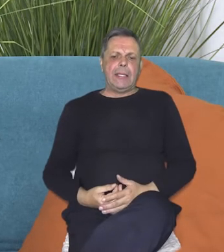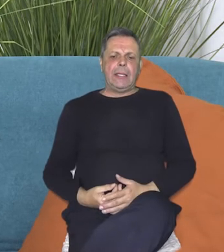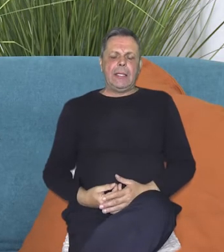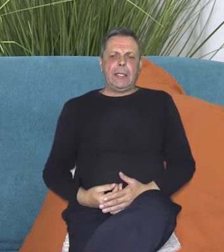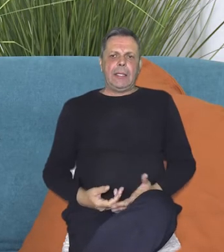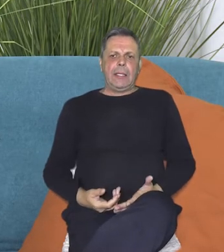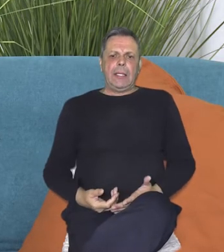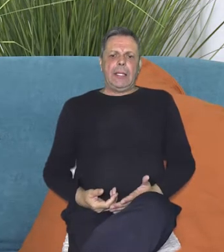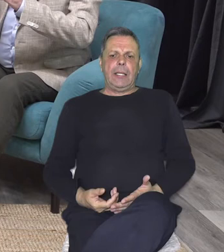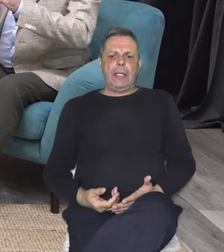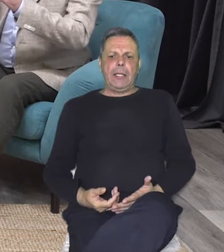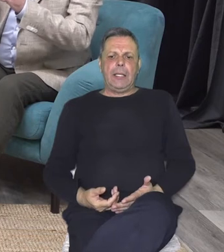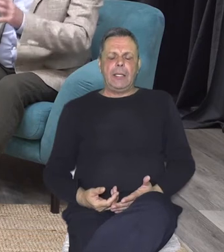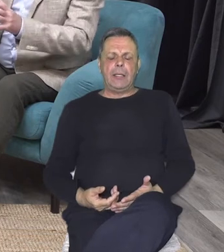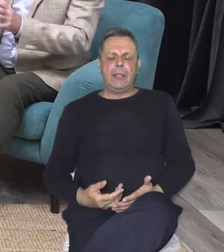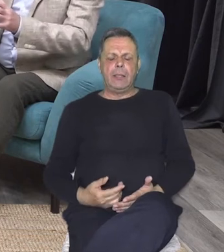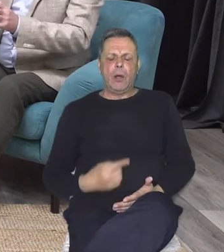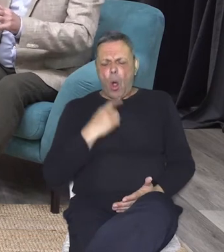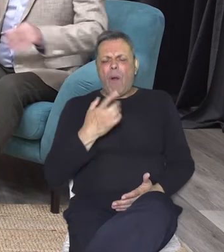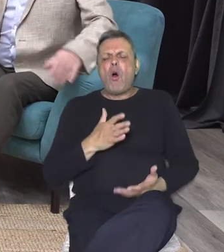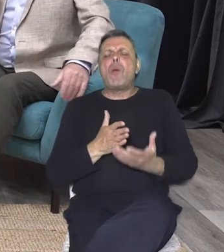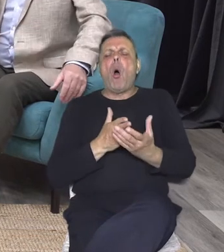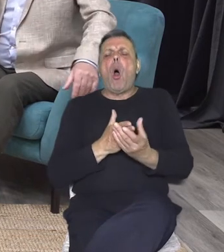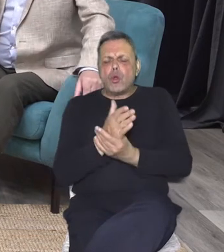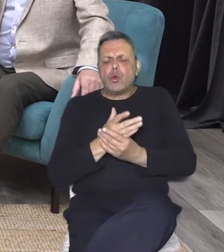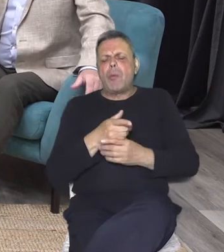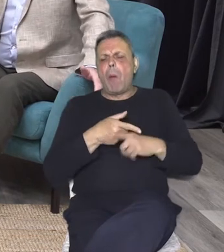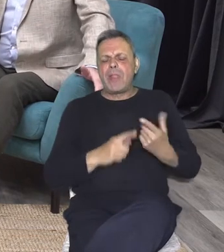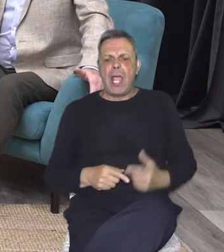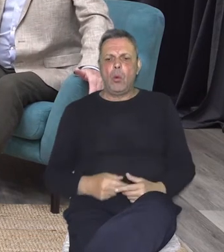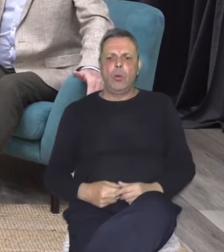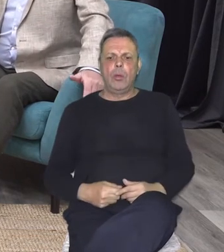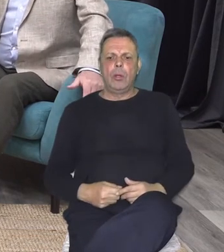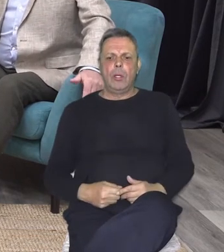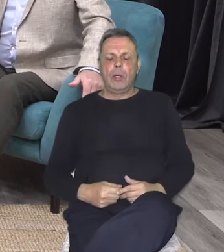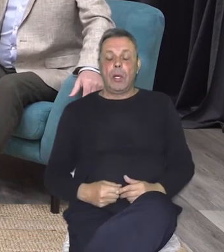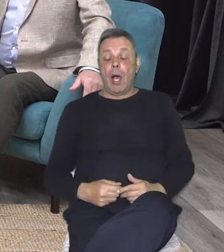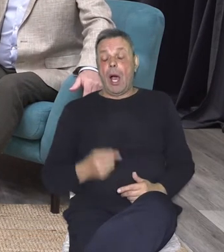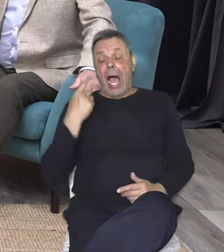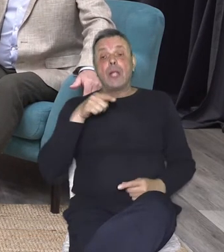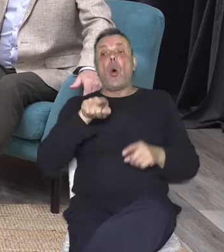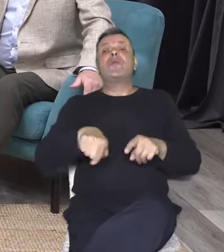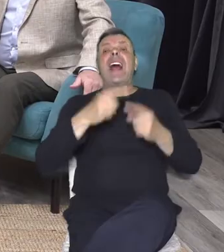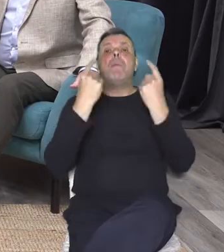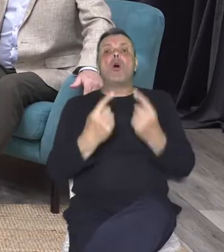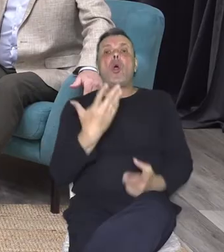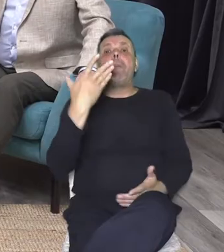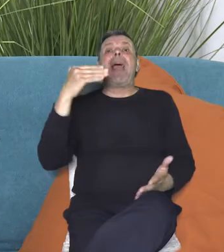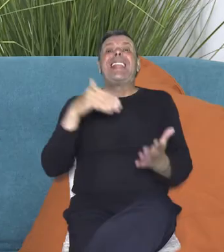Ja mislim da je prva. Govorimo o tom službenom dijelu medicine. S nečim što postoji 5000 godina.